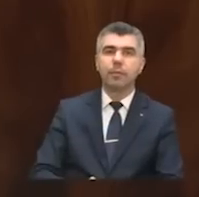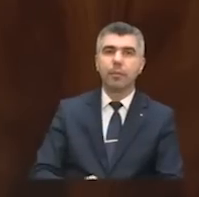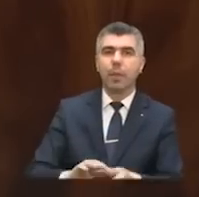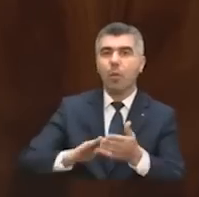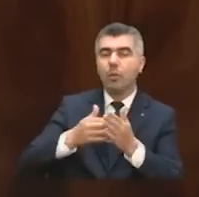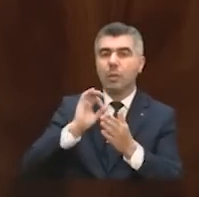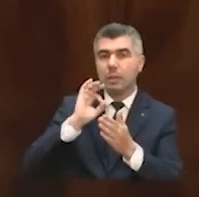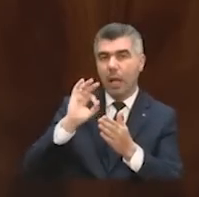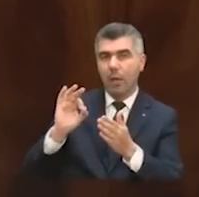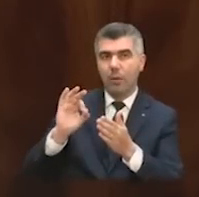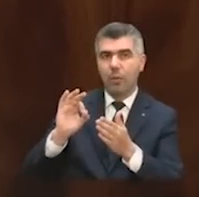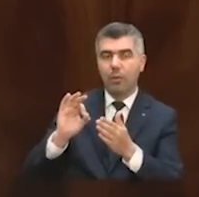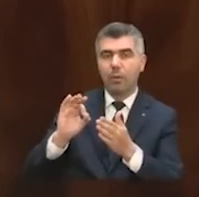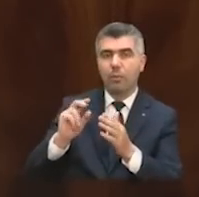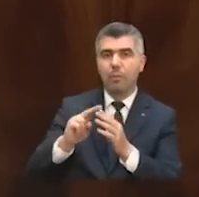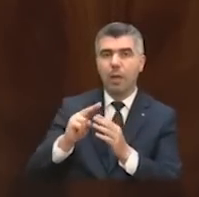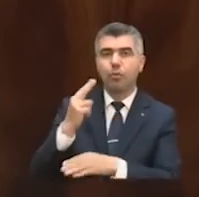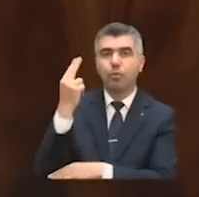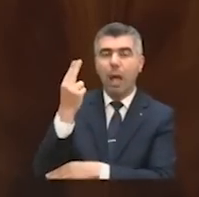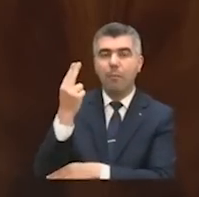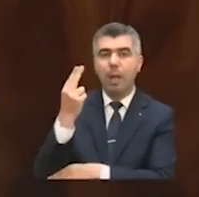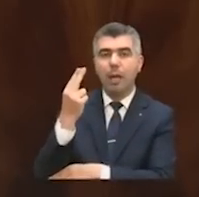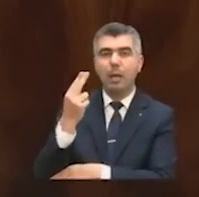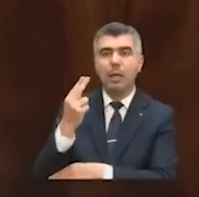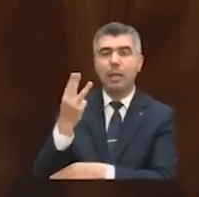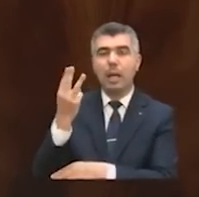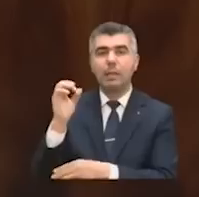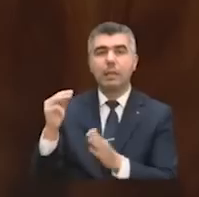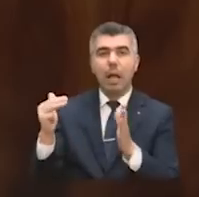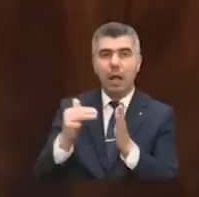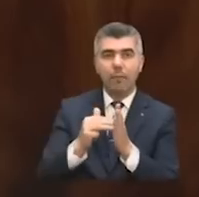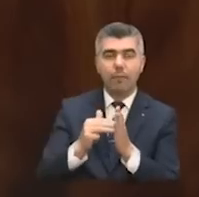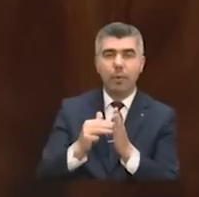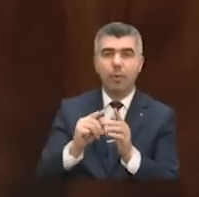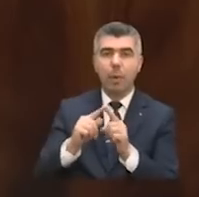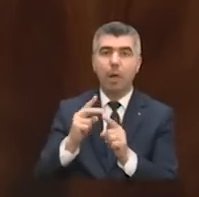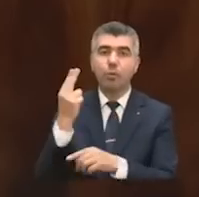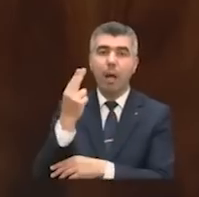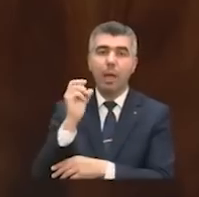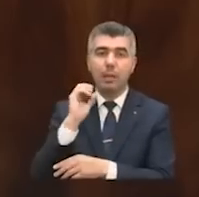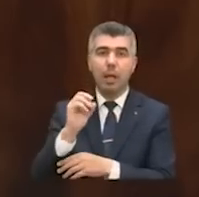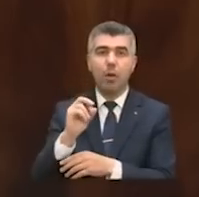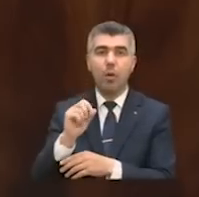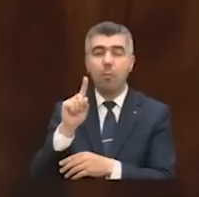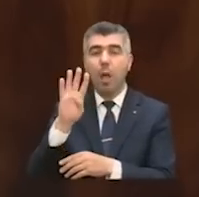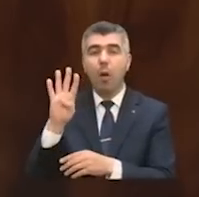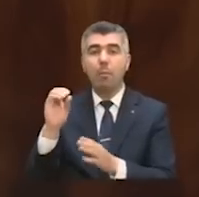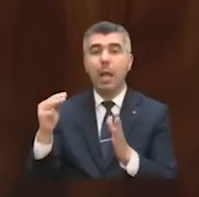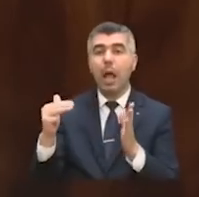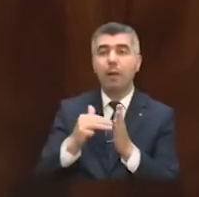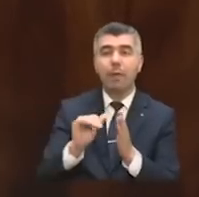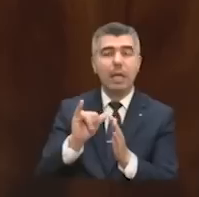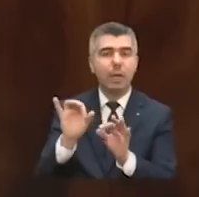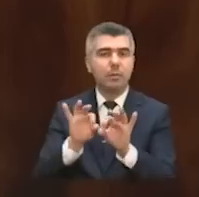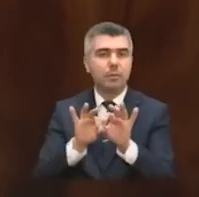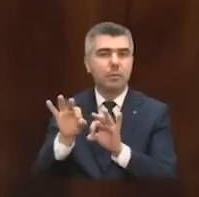عندها. الجامعة اللي فيها 30,000 ماشي هي الجامعة اللي فيها 140,000. ما يمكنش، كي غادي تسيرها؟